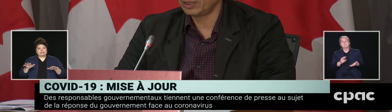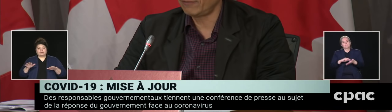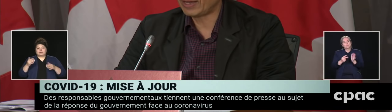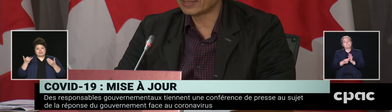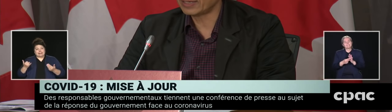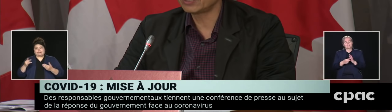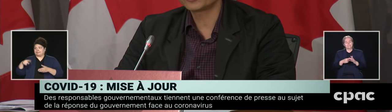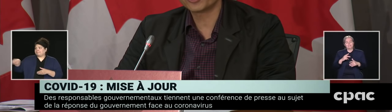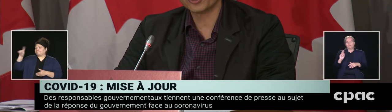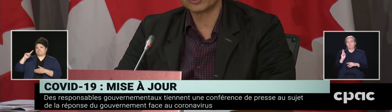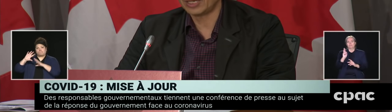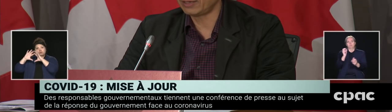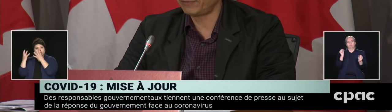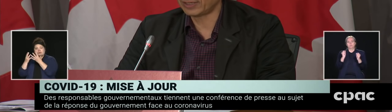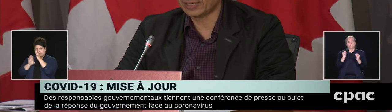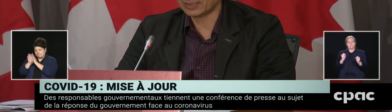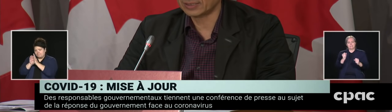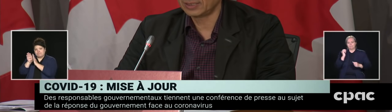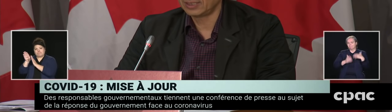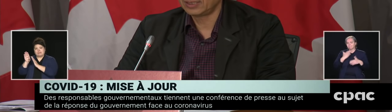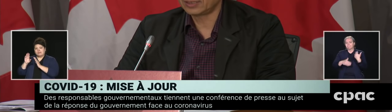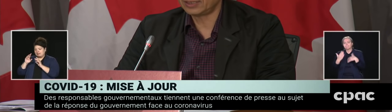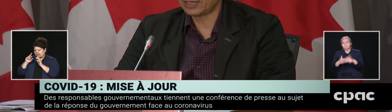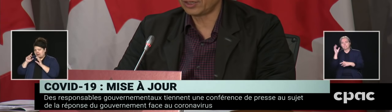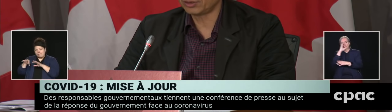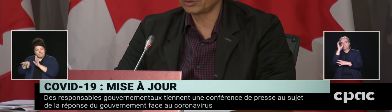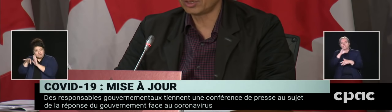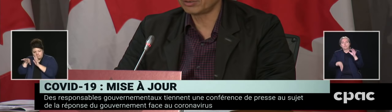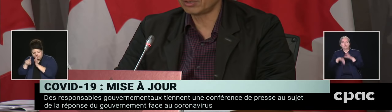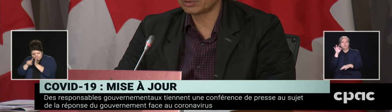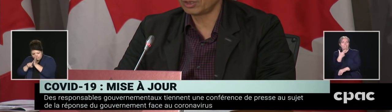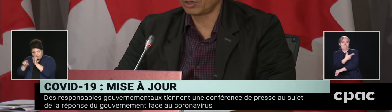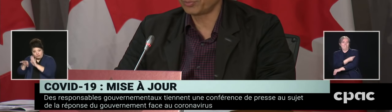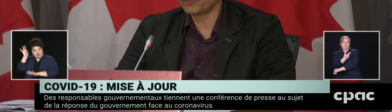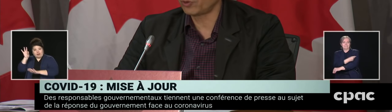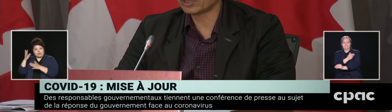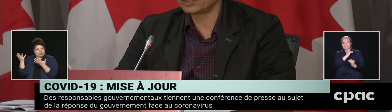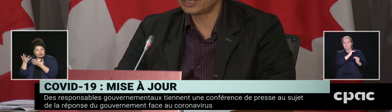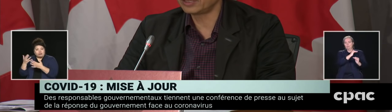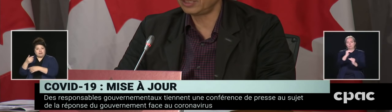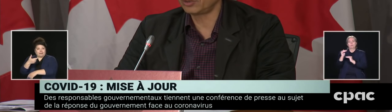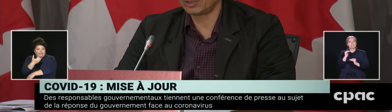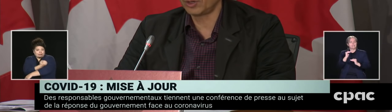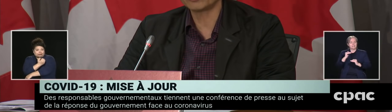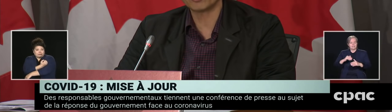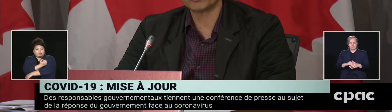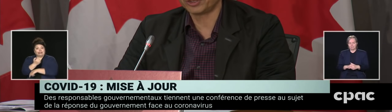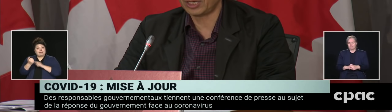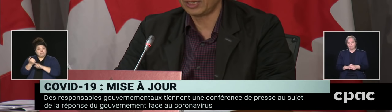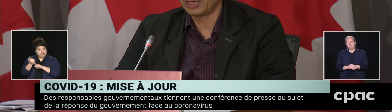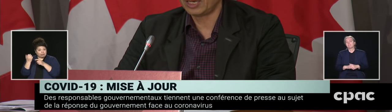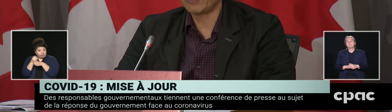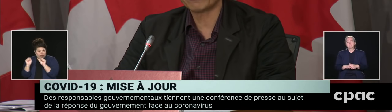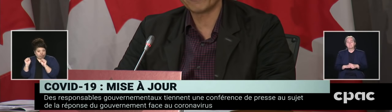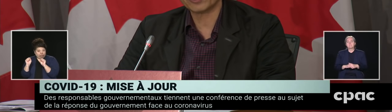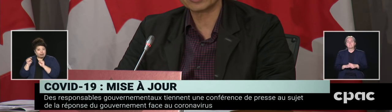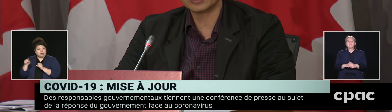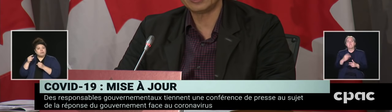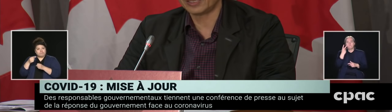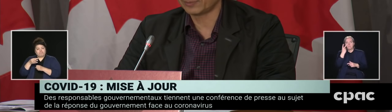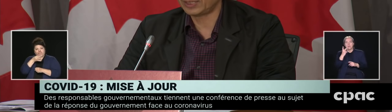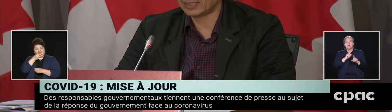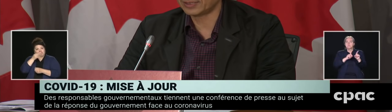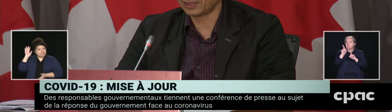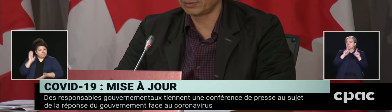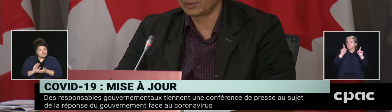point un vaccin sûr et efficace. C'est d'ailleurs une tendance que l'on peut voir se dessiner dans le monde entier avec force